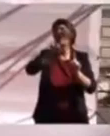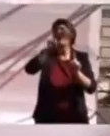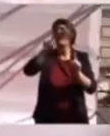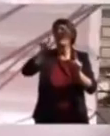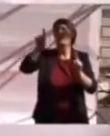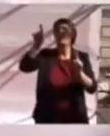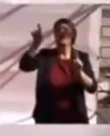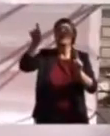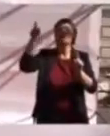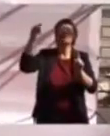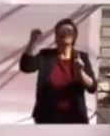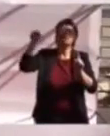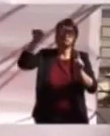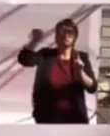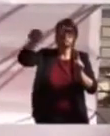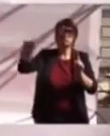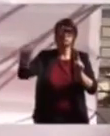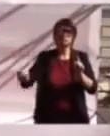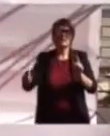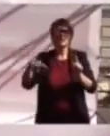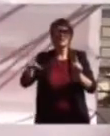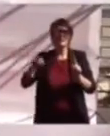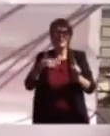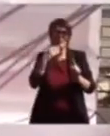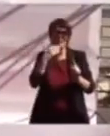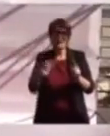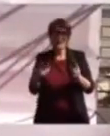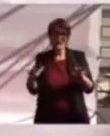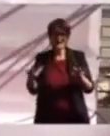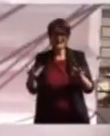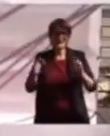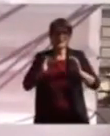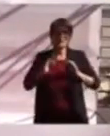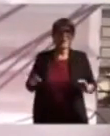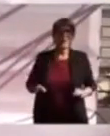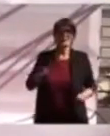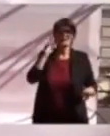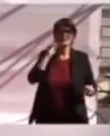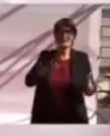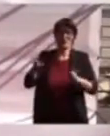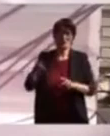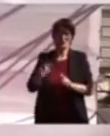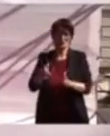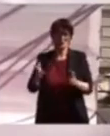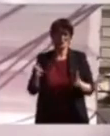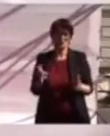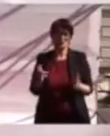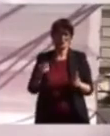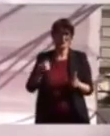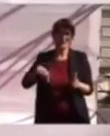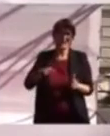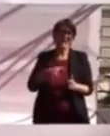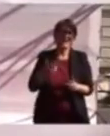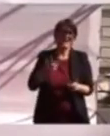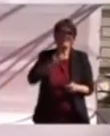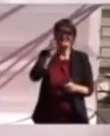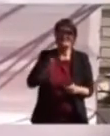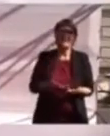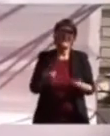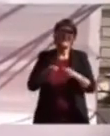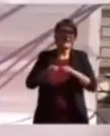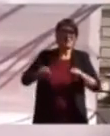controllare ogni persona noi siamo un grande paese democratico non abbiamo questo tipo di approccio ma un certo punto il paese reale